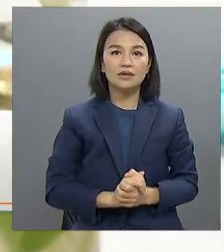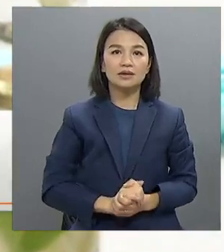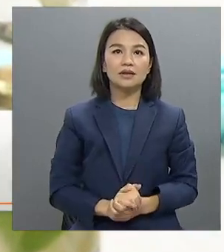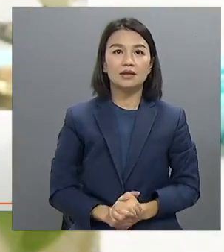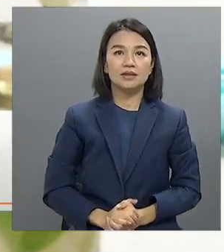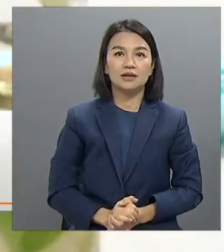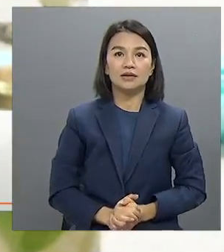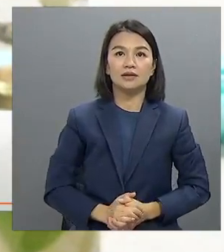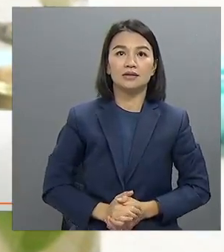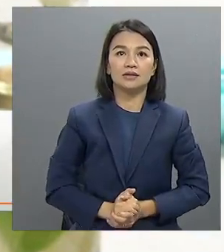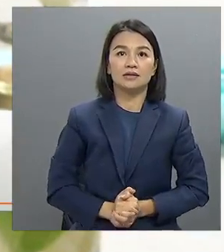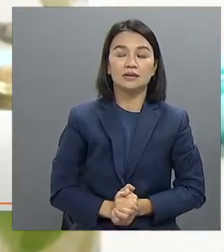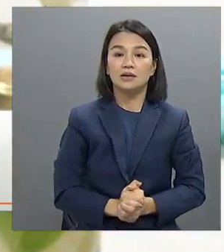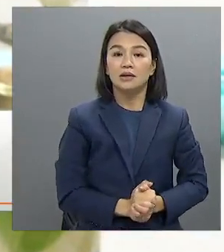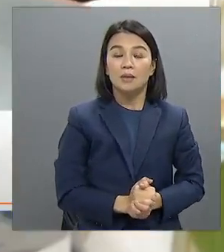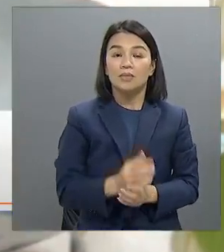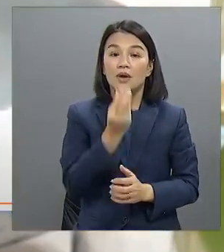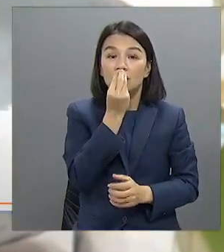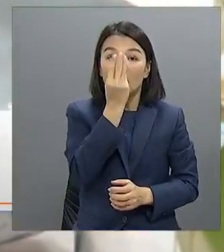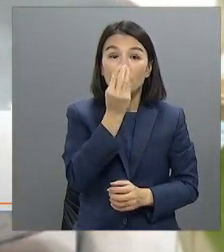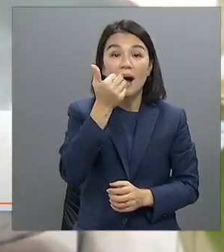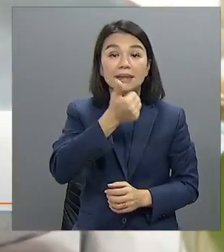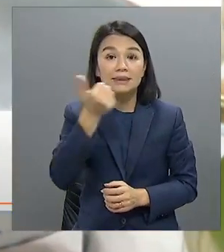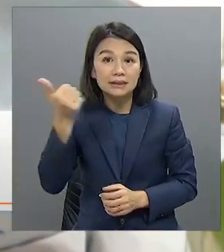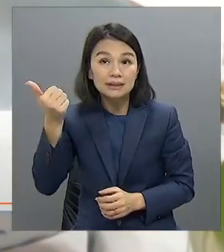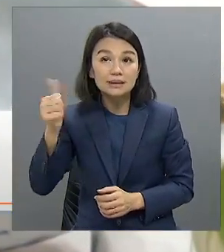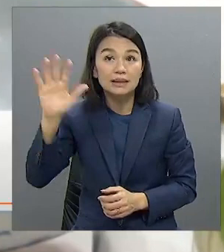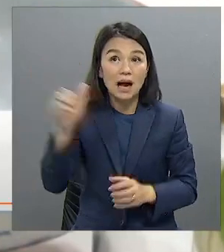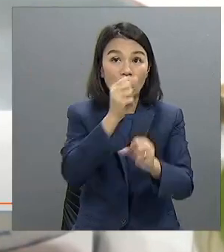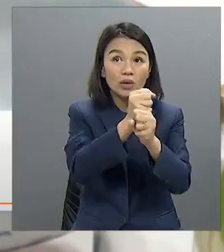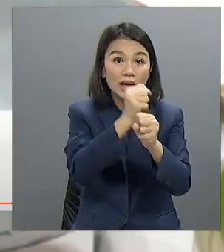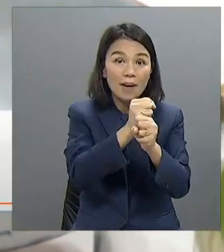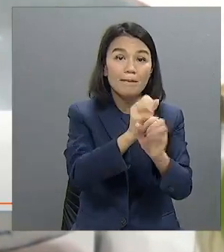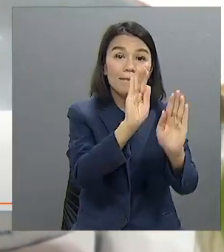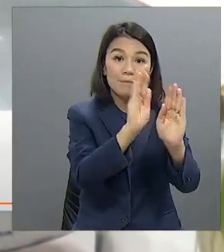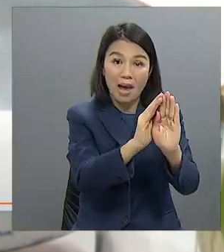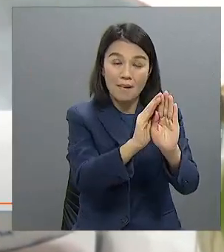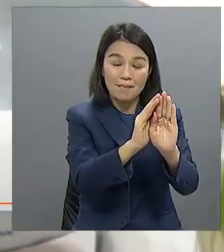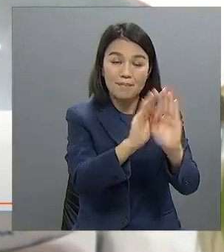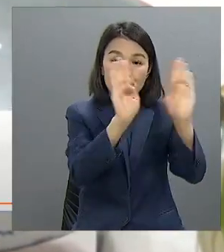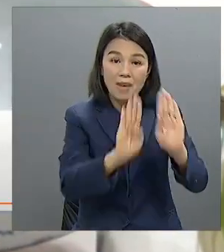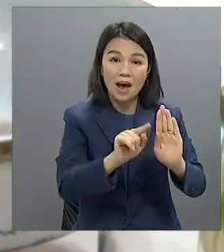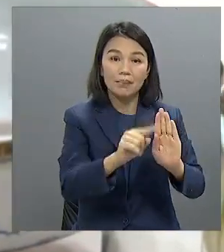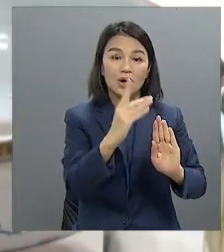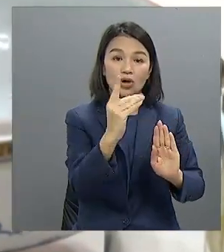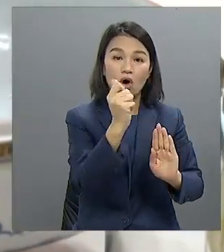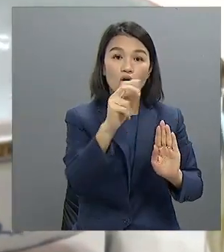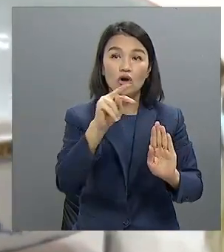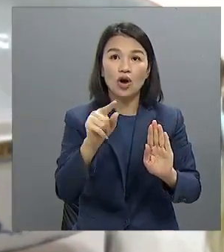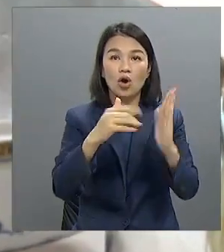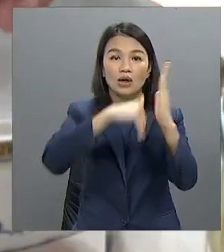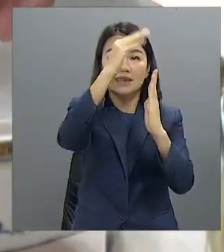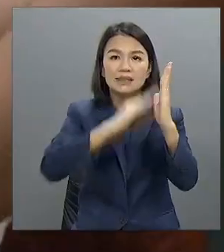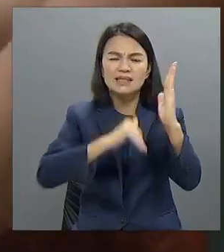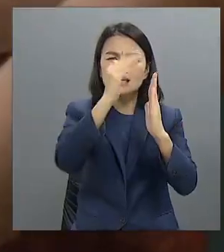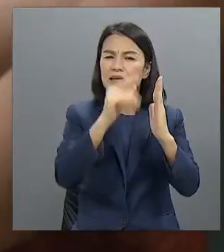ดอกไม้ชนิดอื่นเนี่ยเมื่อนำมาทำมาดองในวิธีการเดียวกันแล้วเนี่ยสีก็จะมีความหม่นมี